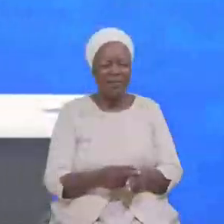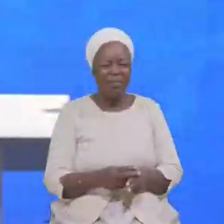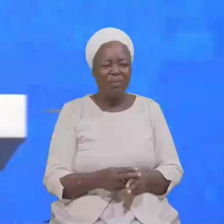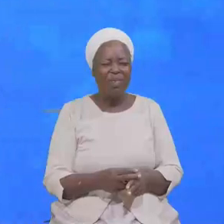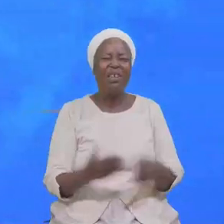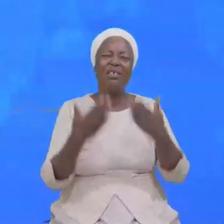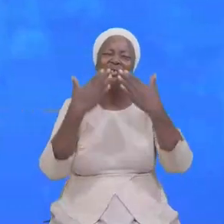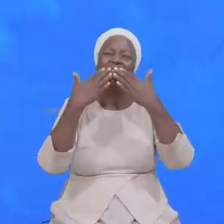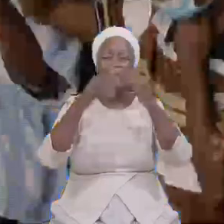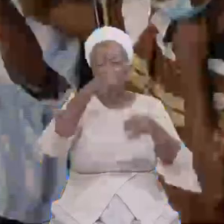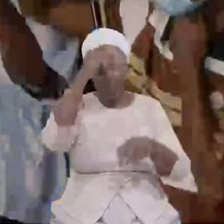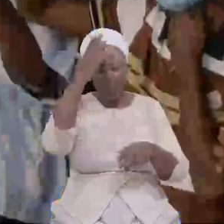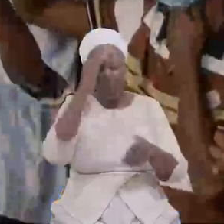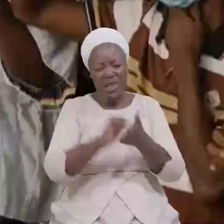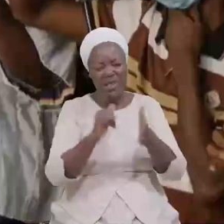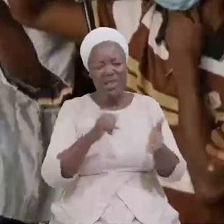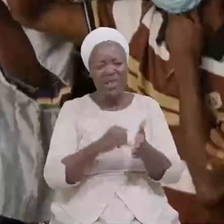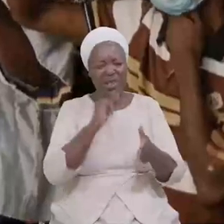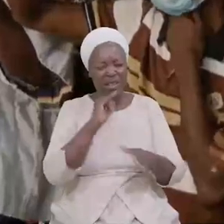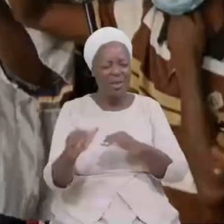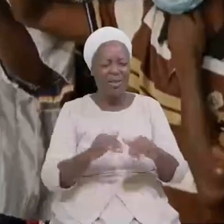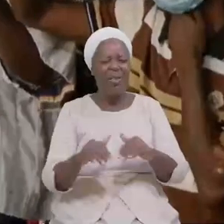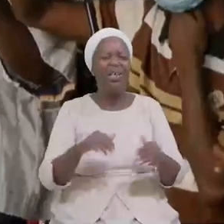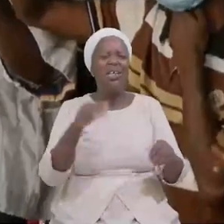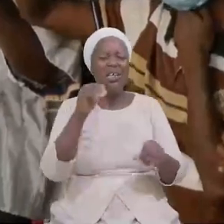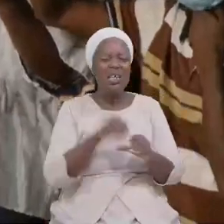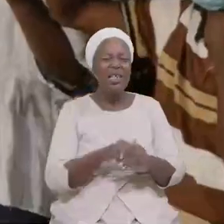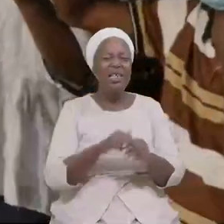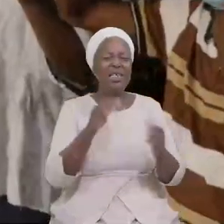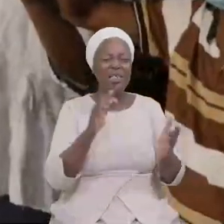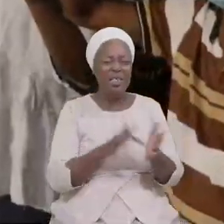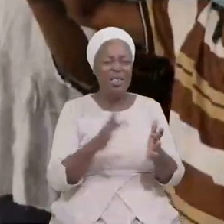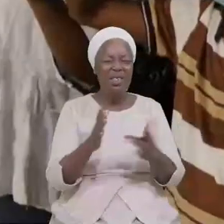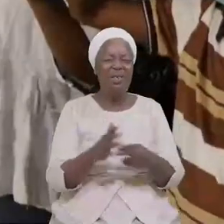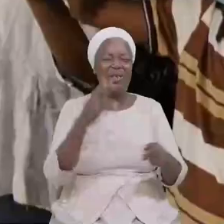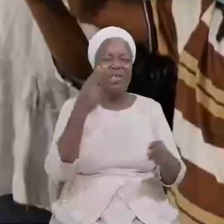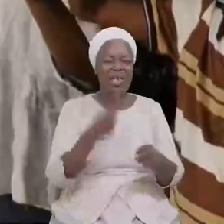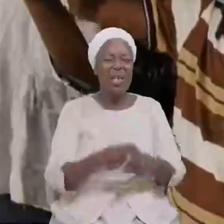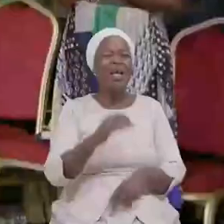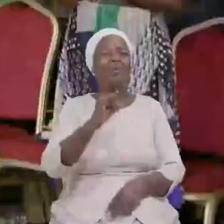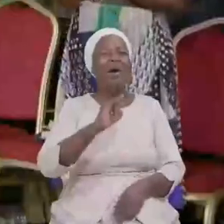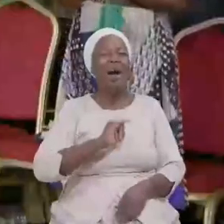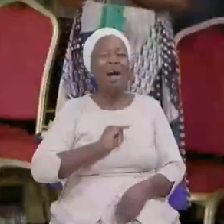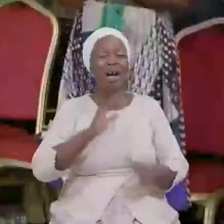Merci parce que je sais que c'est fait. Au nom de Jésus, j'ai prié.